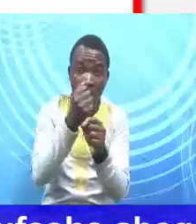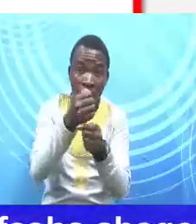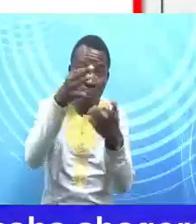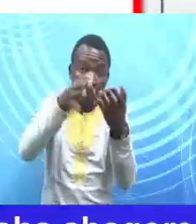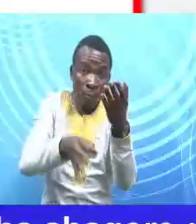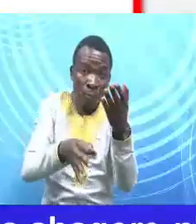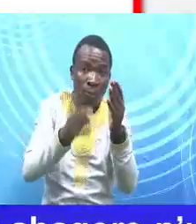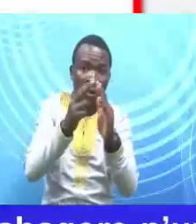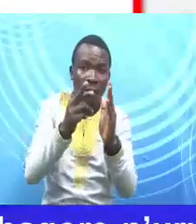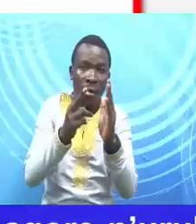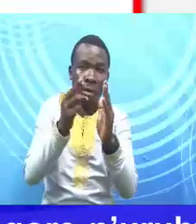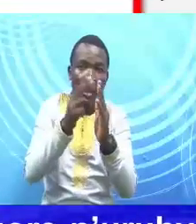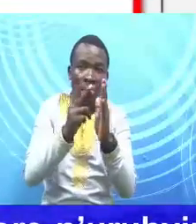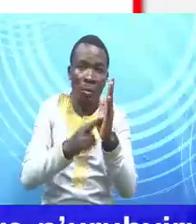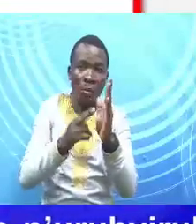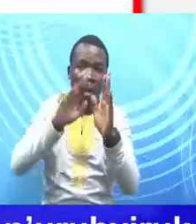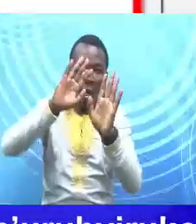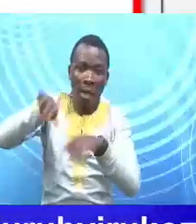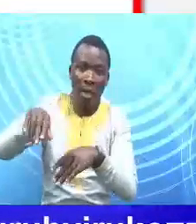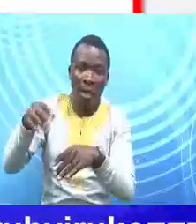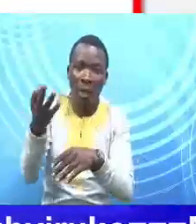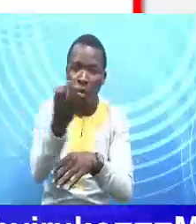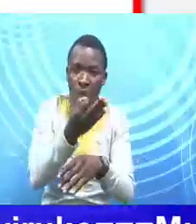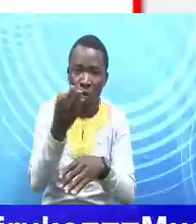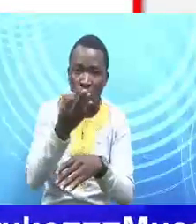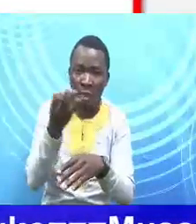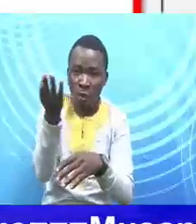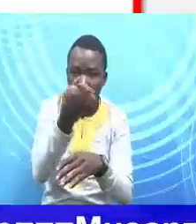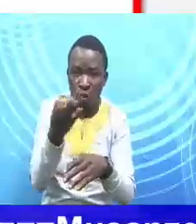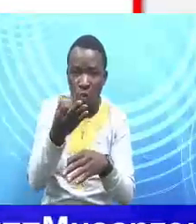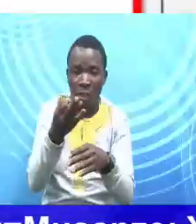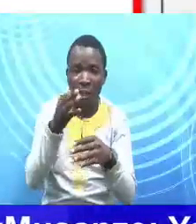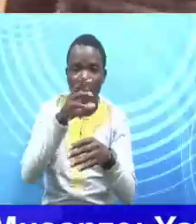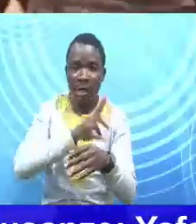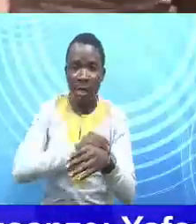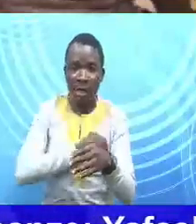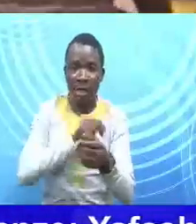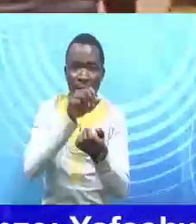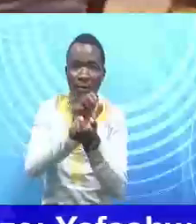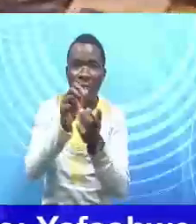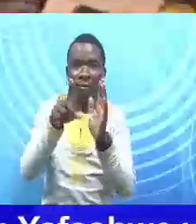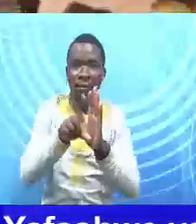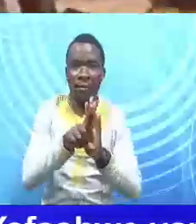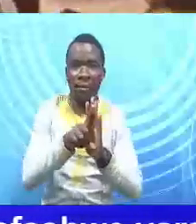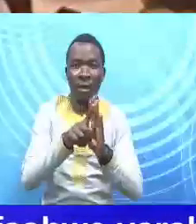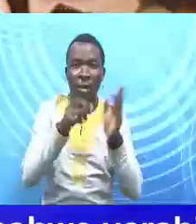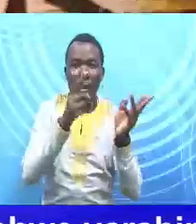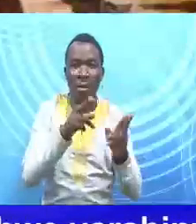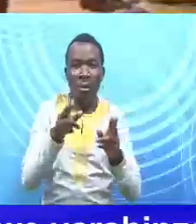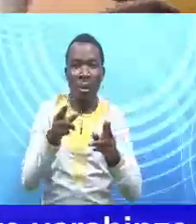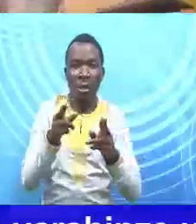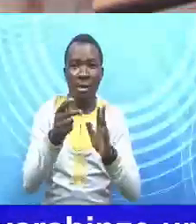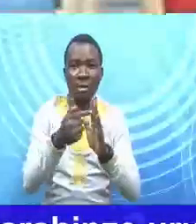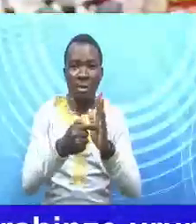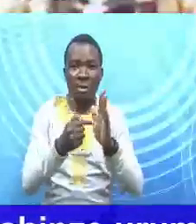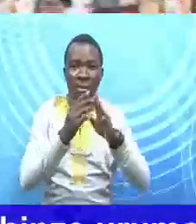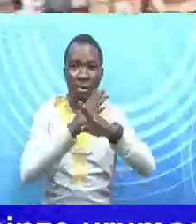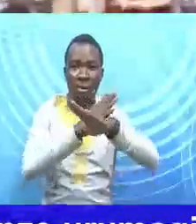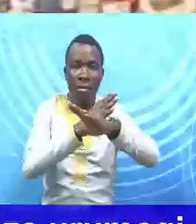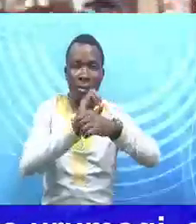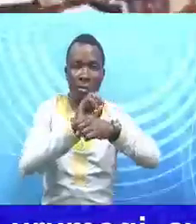noneho akaregwa kwigomeka kandi kwigomeka ni icyaha gihanwa n'amategeko ubundi kubabwiriza kurira icyorezo cya